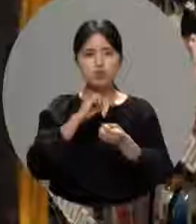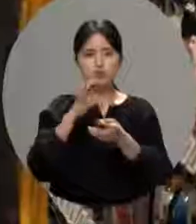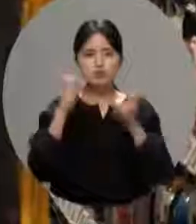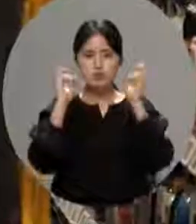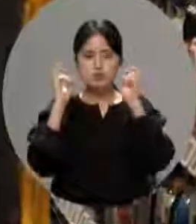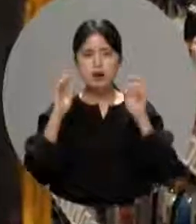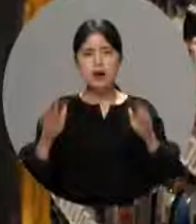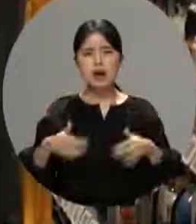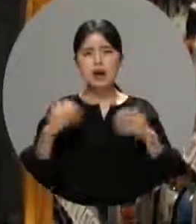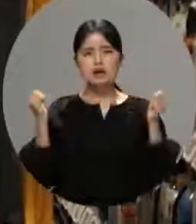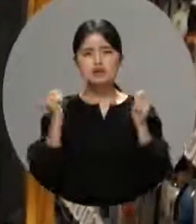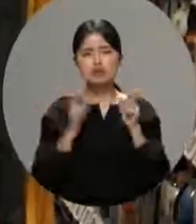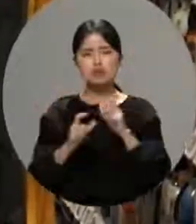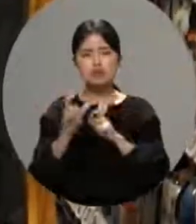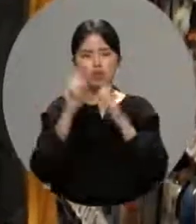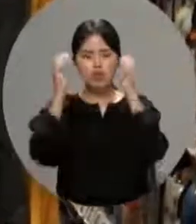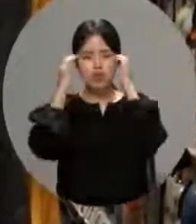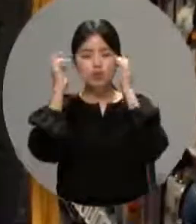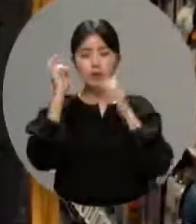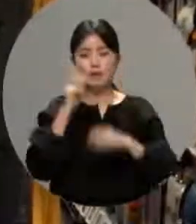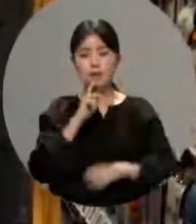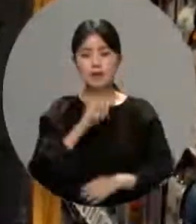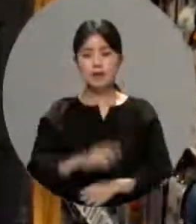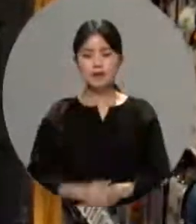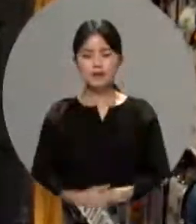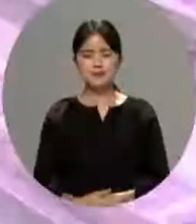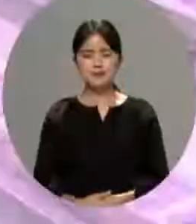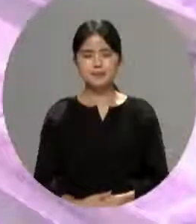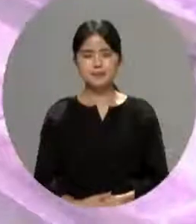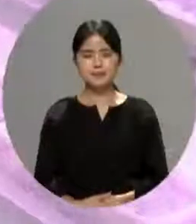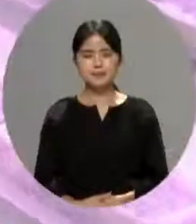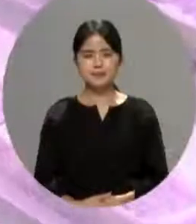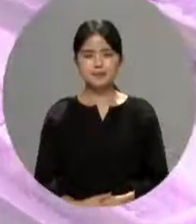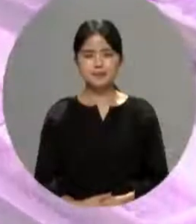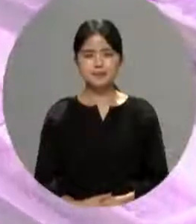겨울은 더욱 고통스러울 전망입니다. MBC 뉴스 고차원입니다.